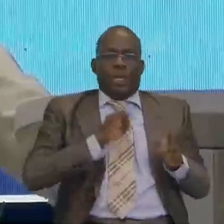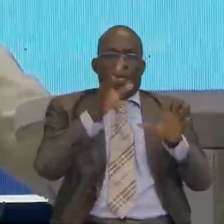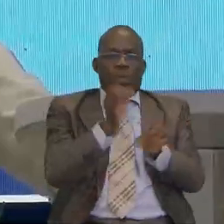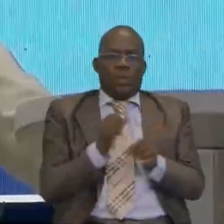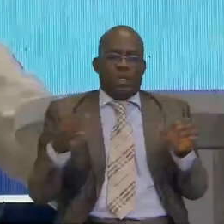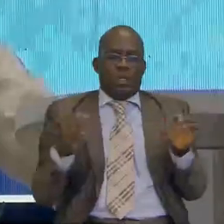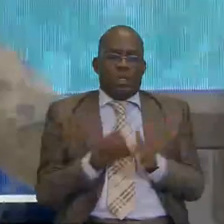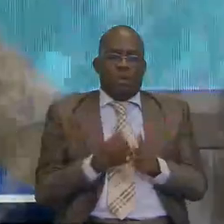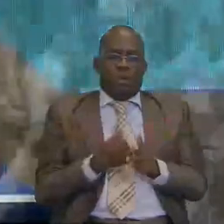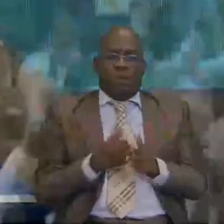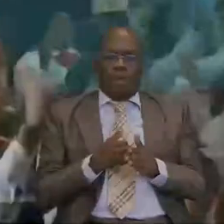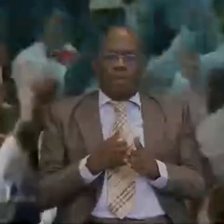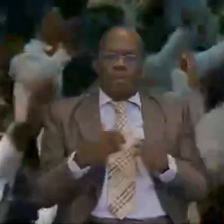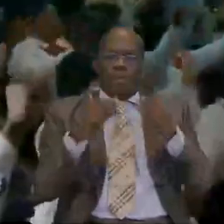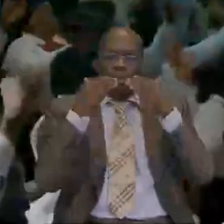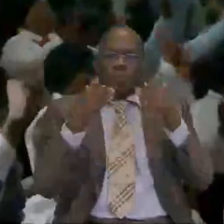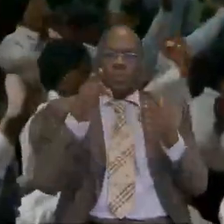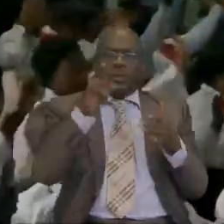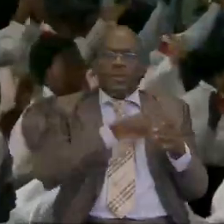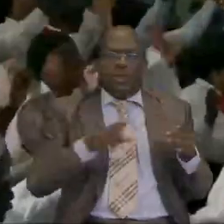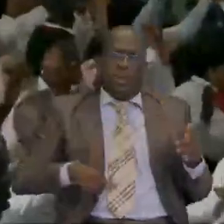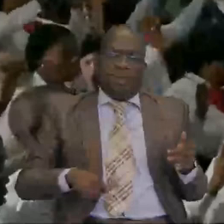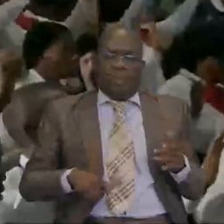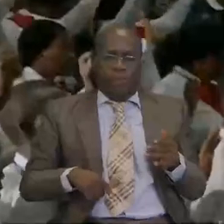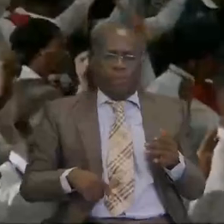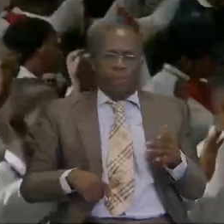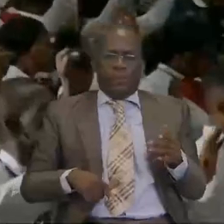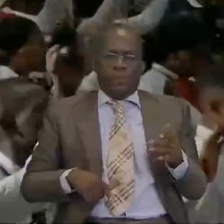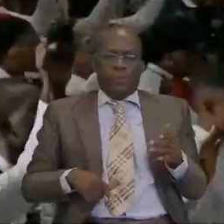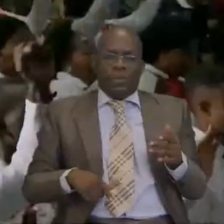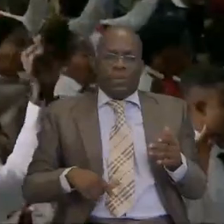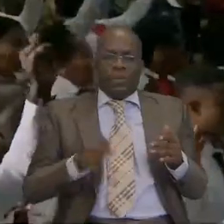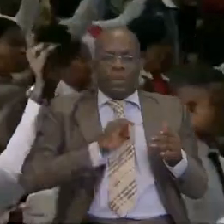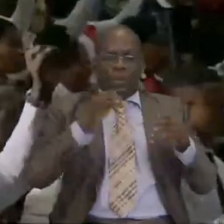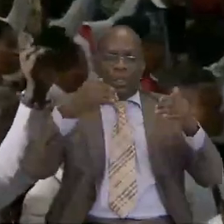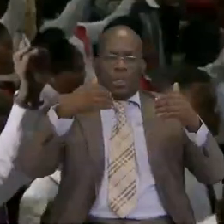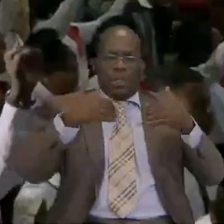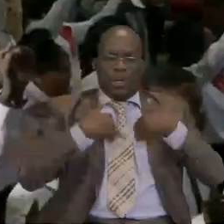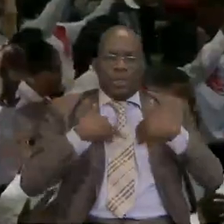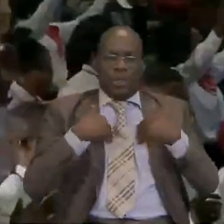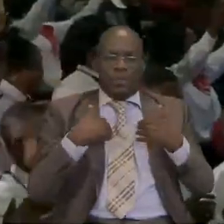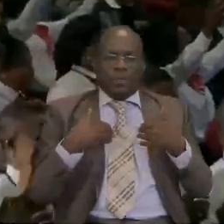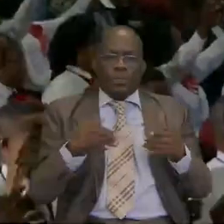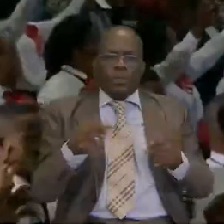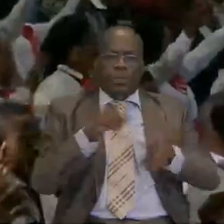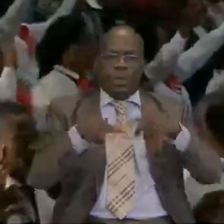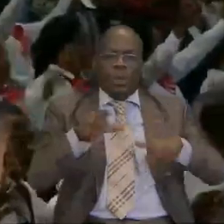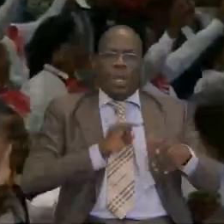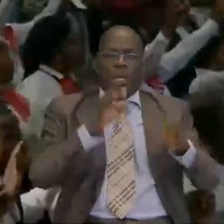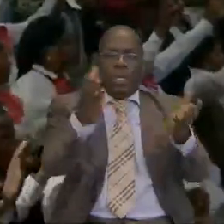reçu. Merci Seigneur. Je l'ai eu. Je l'ai